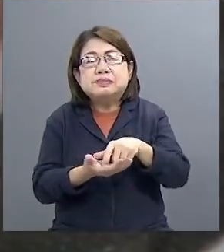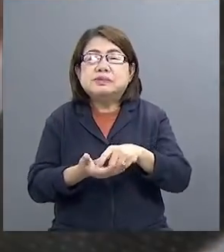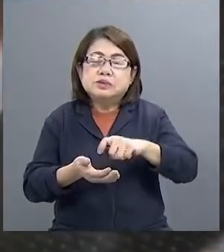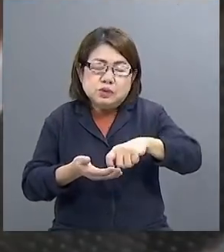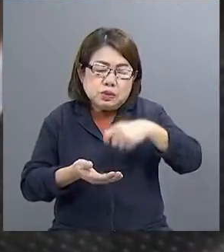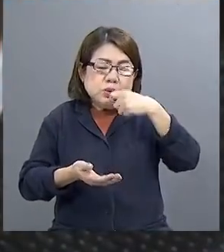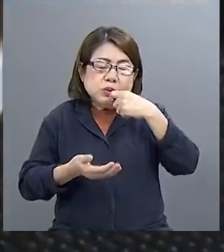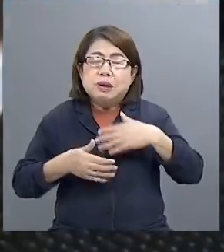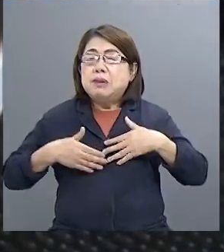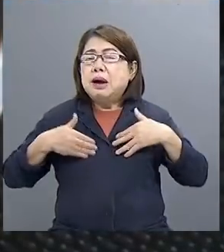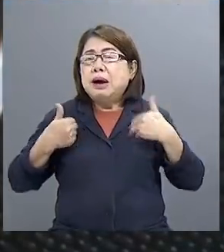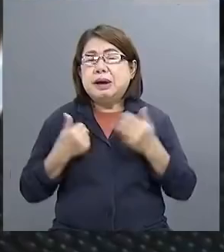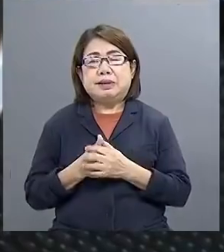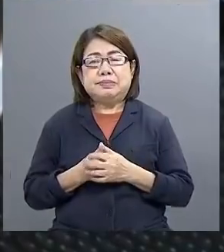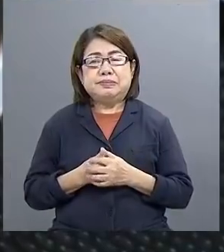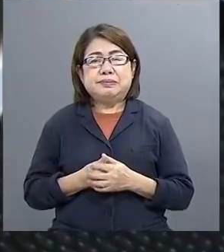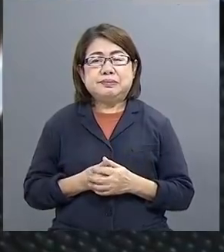กระหายน้ำค่ะ